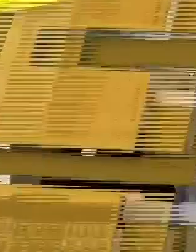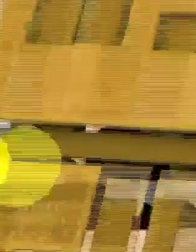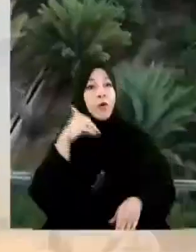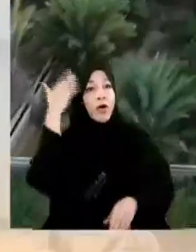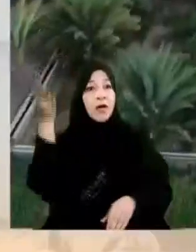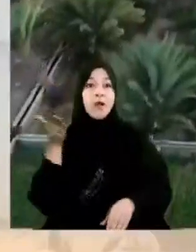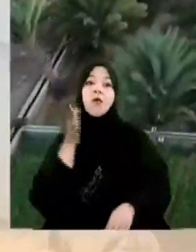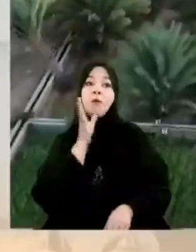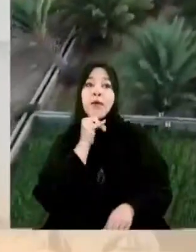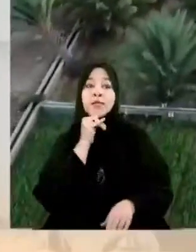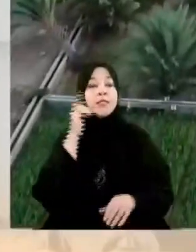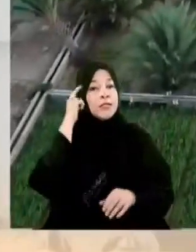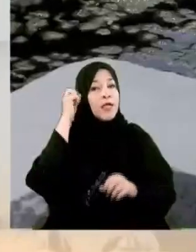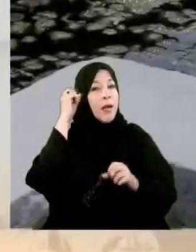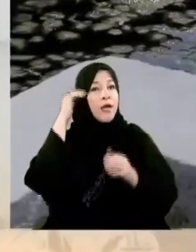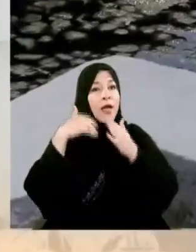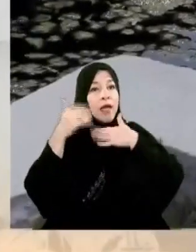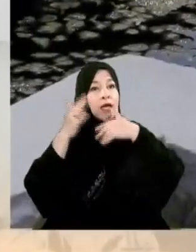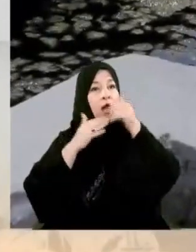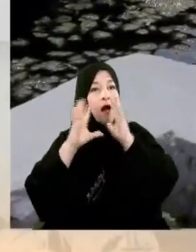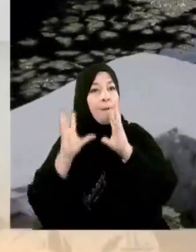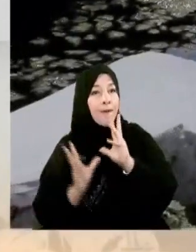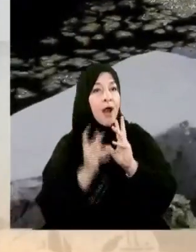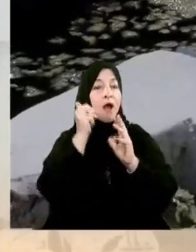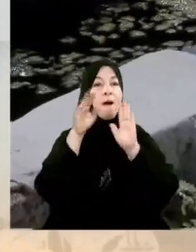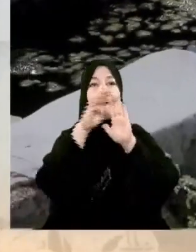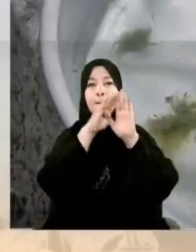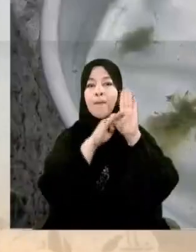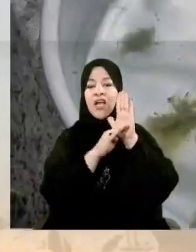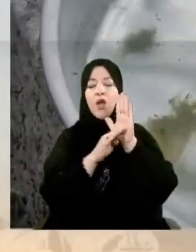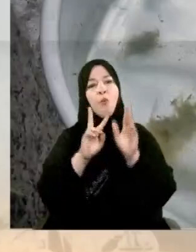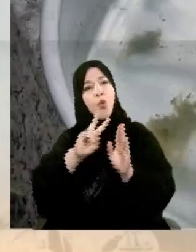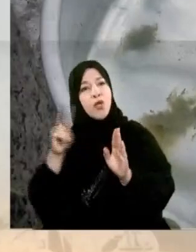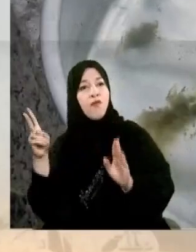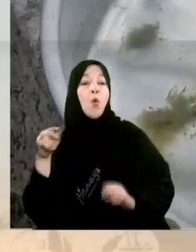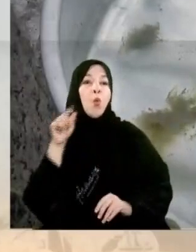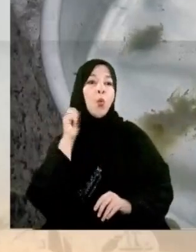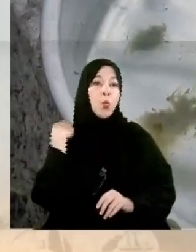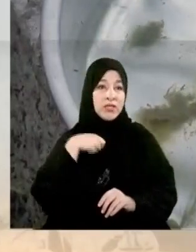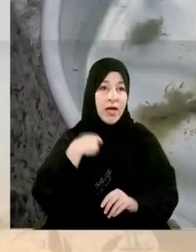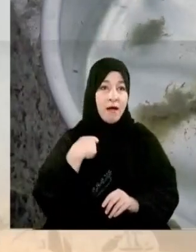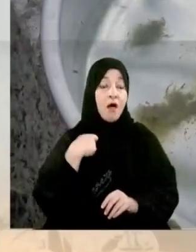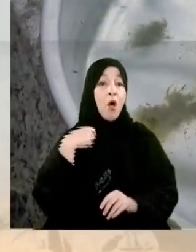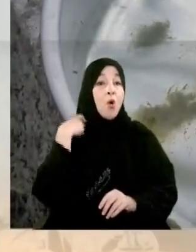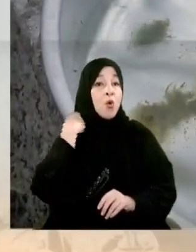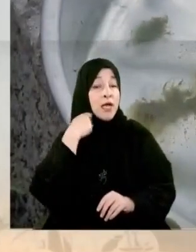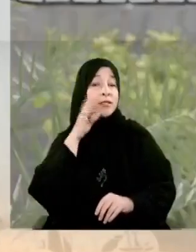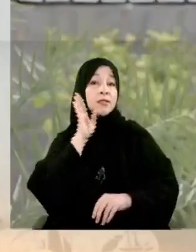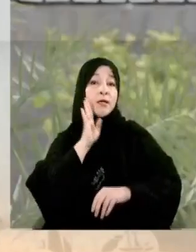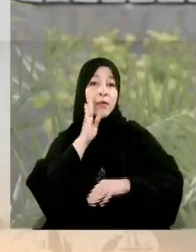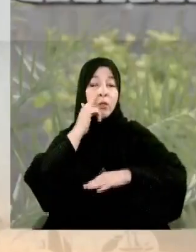من خلال برامج تنمية القدرات لطلبتنا. هناك العديد من البرامج التي تنفذها وزارة التربية والتعليم بحيث